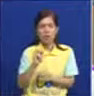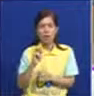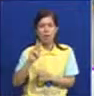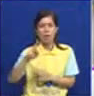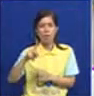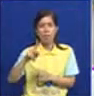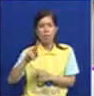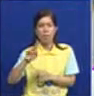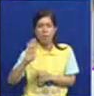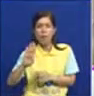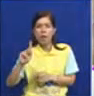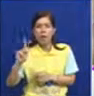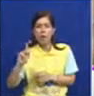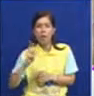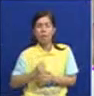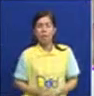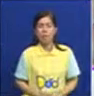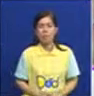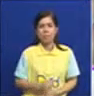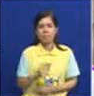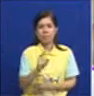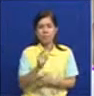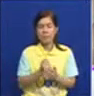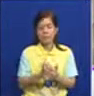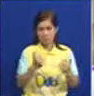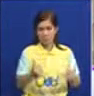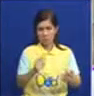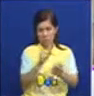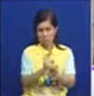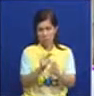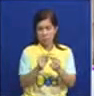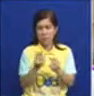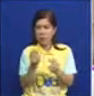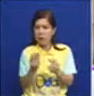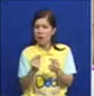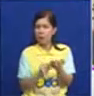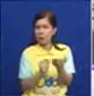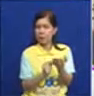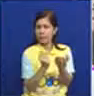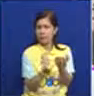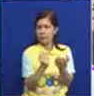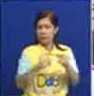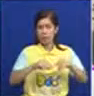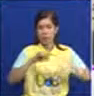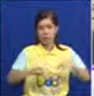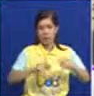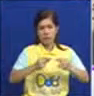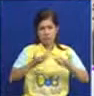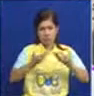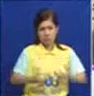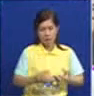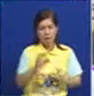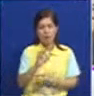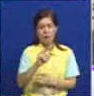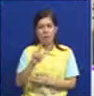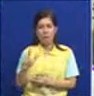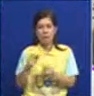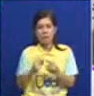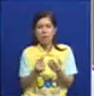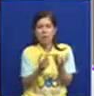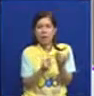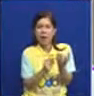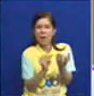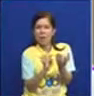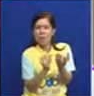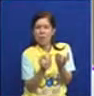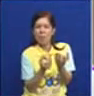ายข้าวในสต็อกของรัฐบาลขณะนี้พบว่าเป็นข้าวคุณภาพที่อยู่ในเกณฑ์ประมาณ9ล้านตันข้าวเสื่อม2ล้านตัน